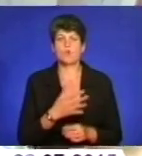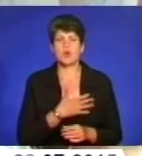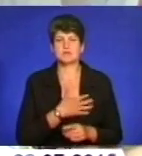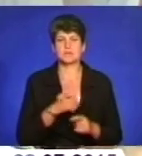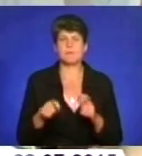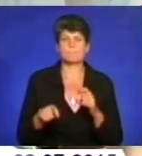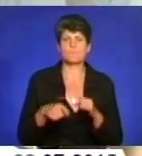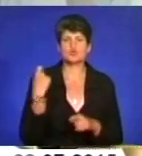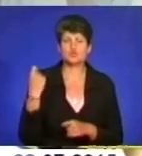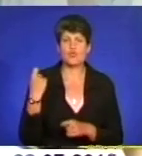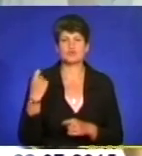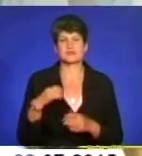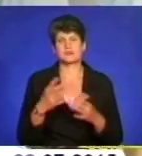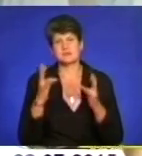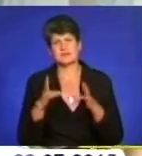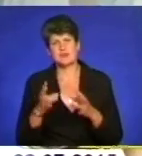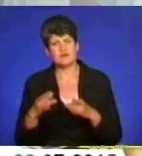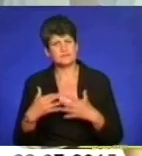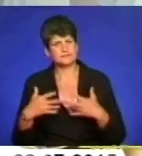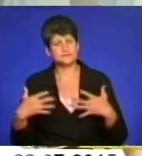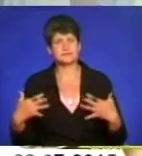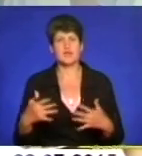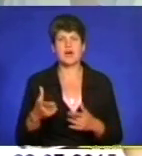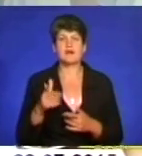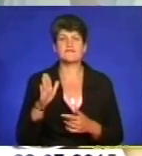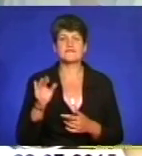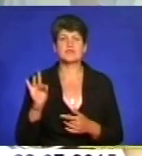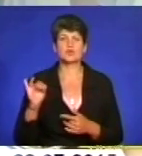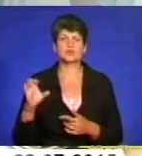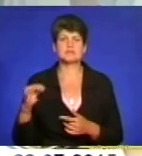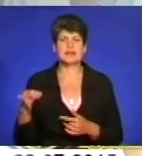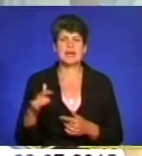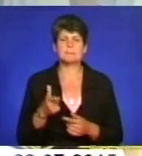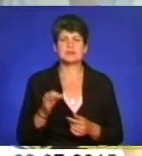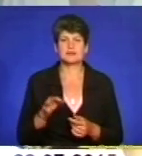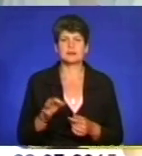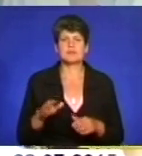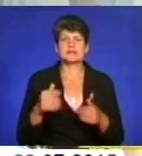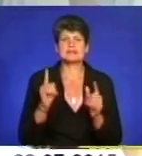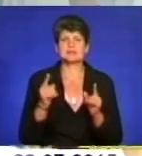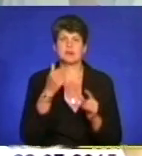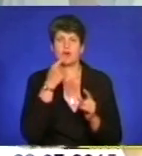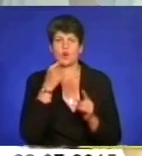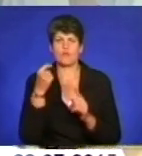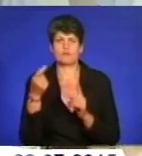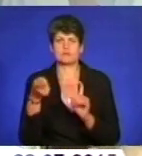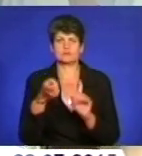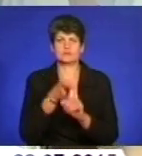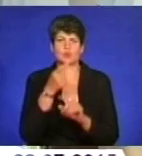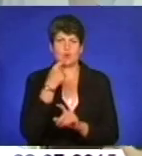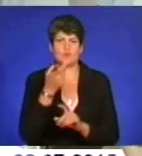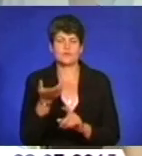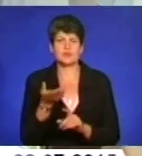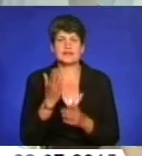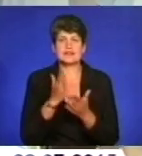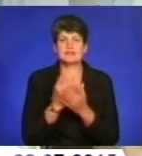пошкодження якісь травматичні, а вірусний гепатит, як ми знаємо, він передається винятково кров-кров. І тому є